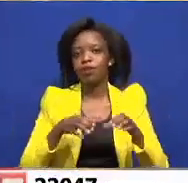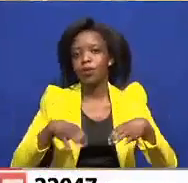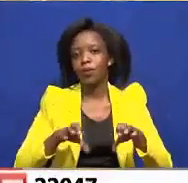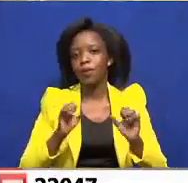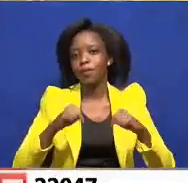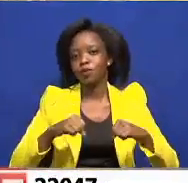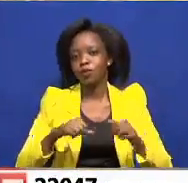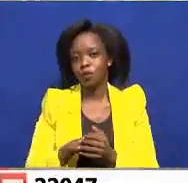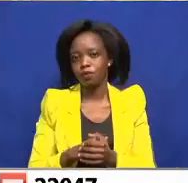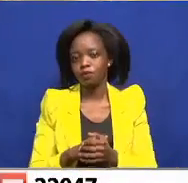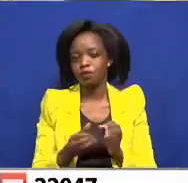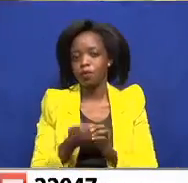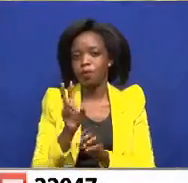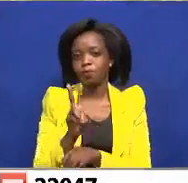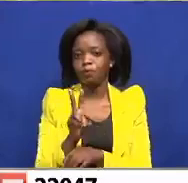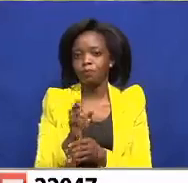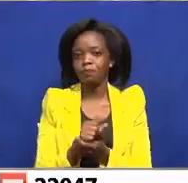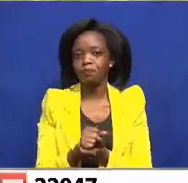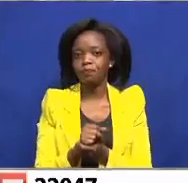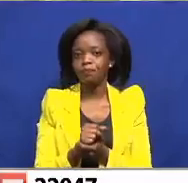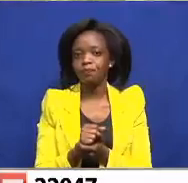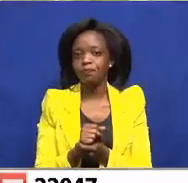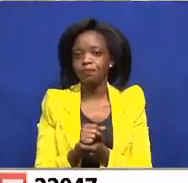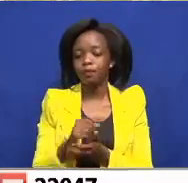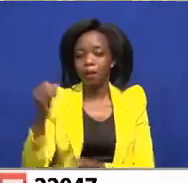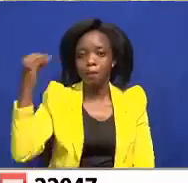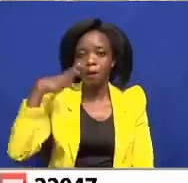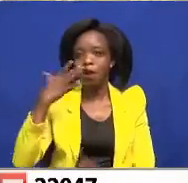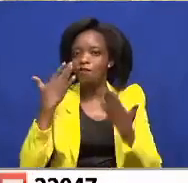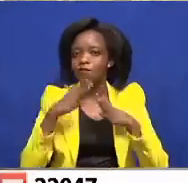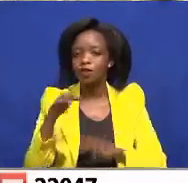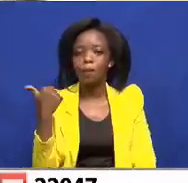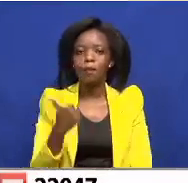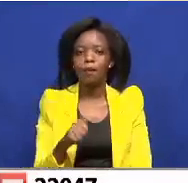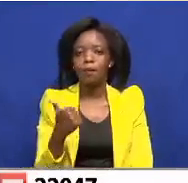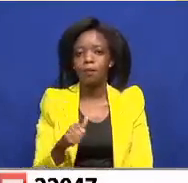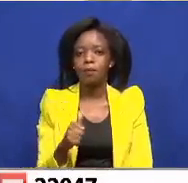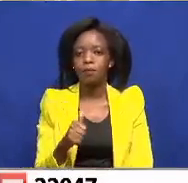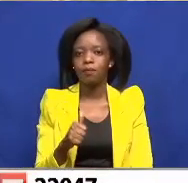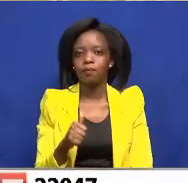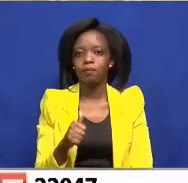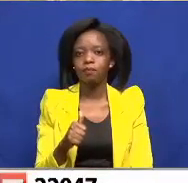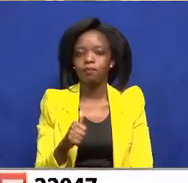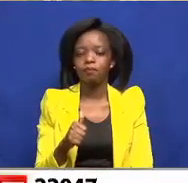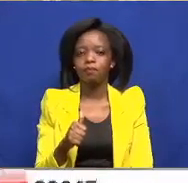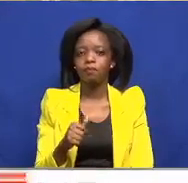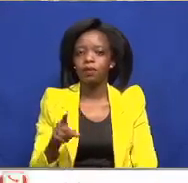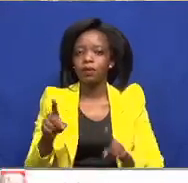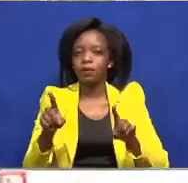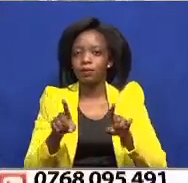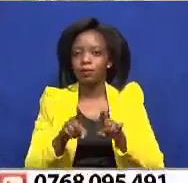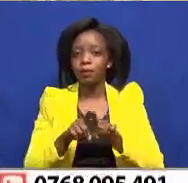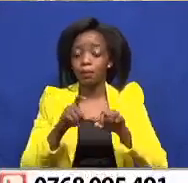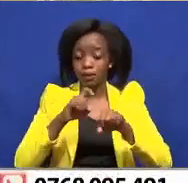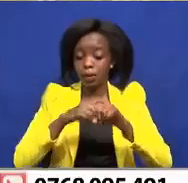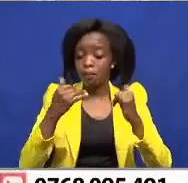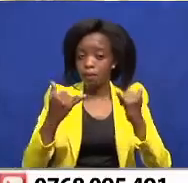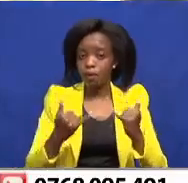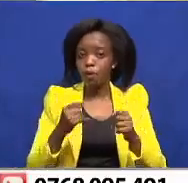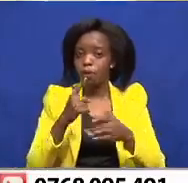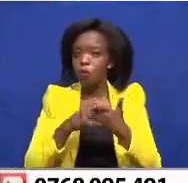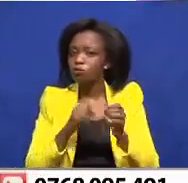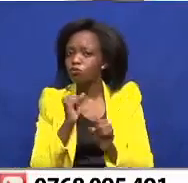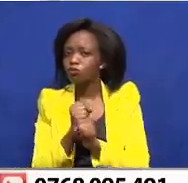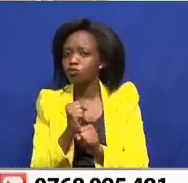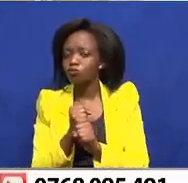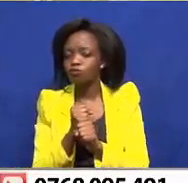yani. Alafu kitu ya pili, bado hata stima haijamaliziwa, hata matufali hiyo manini haina. Sasa hii hata Kenya wamefanya ni